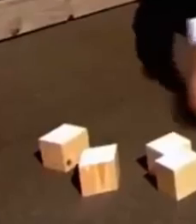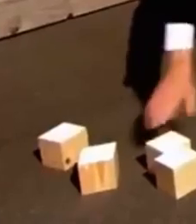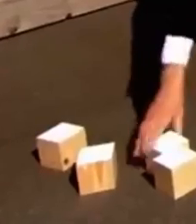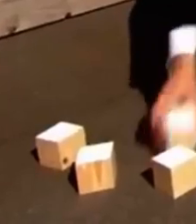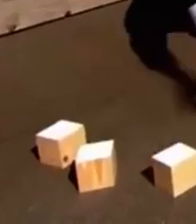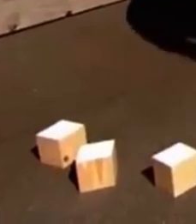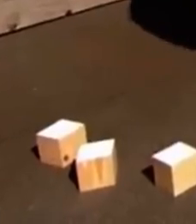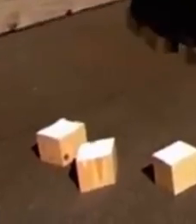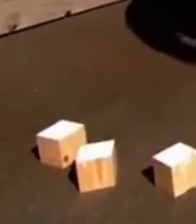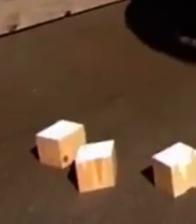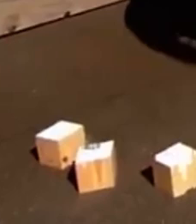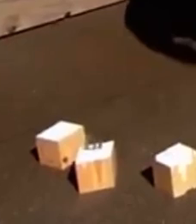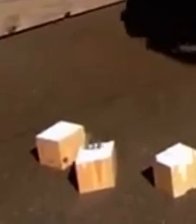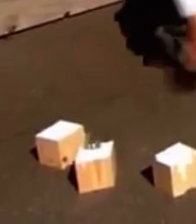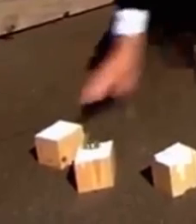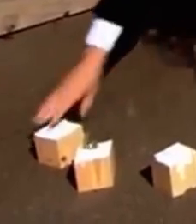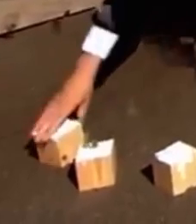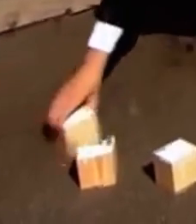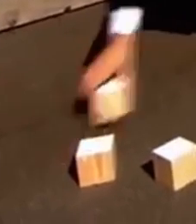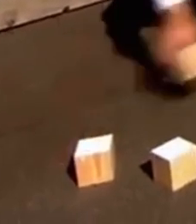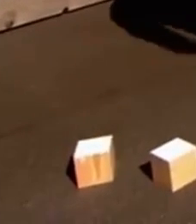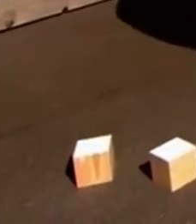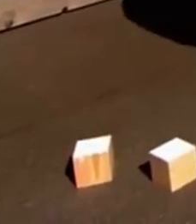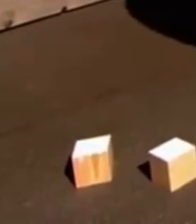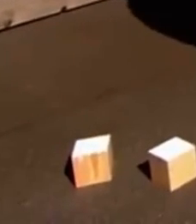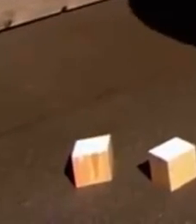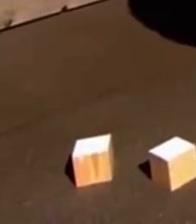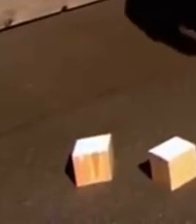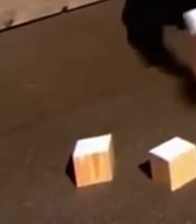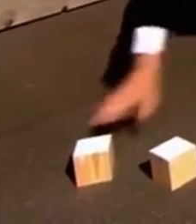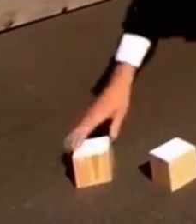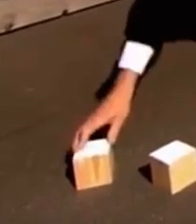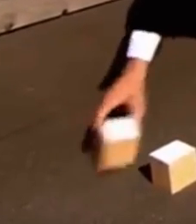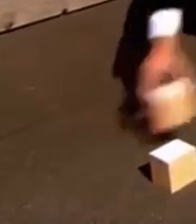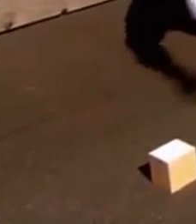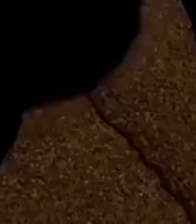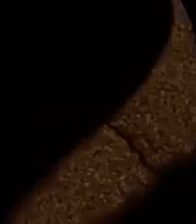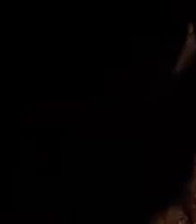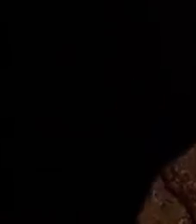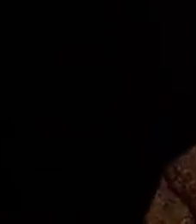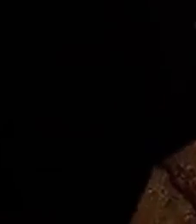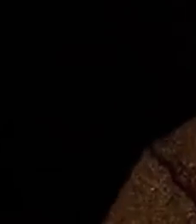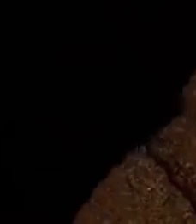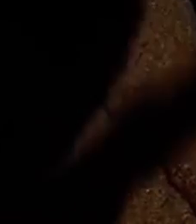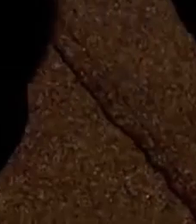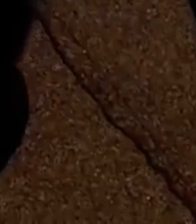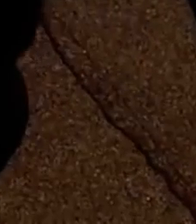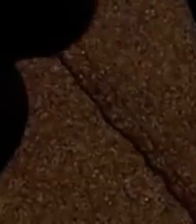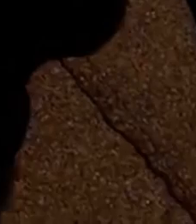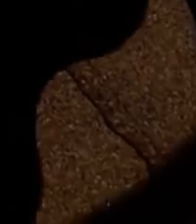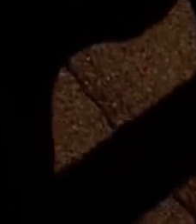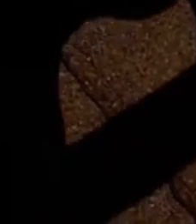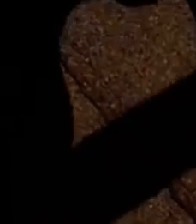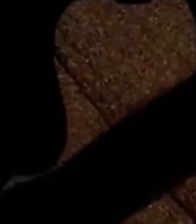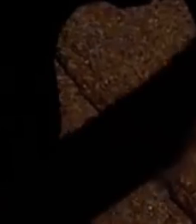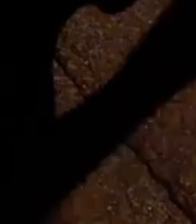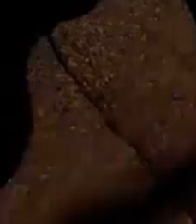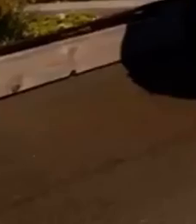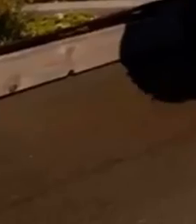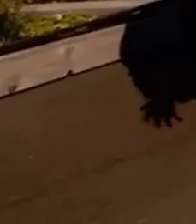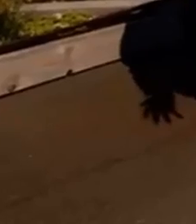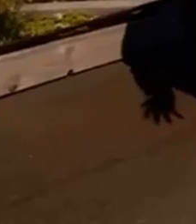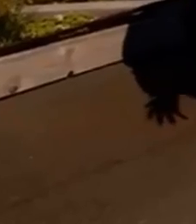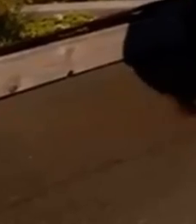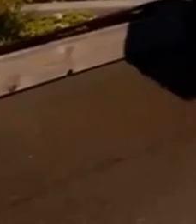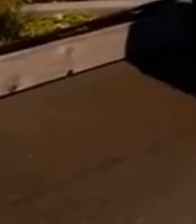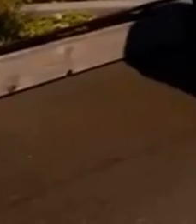يكون لديك قدر هائل من المساحة التي من الصعب أن تعمل عليها. وما هو مهم أكثر هو أن المساحة المستفادة منها تصبح